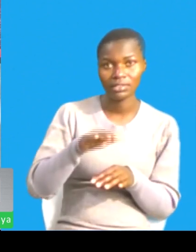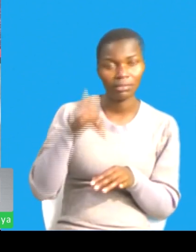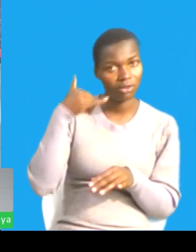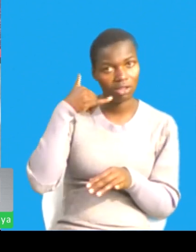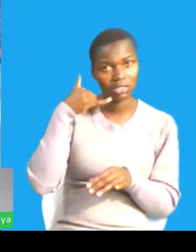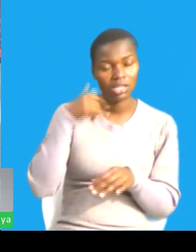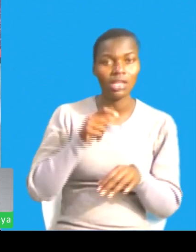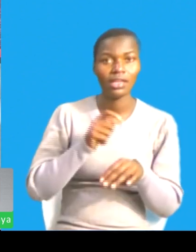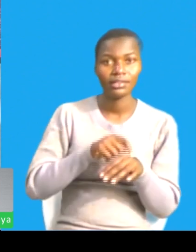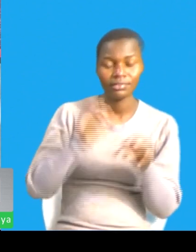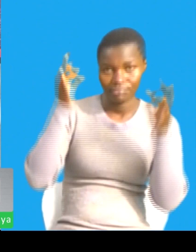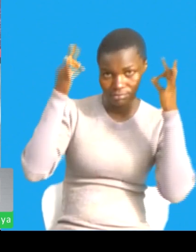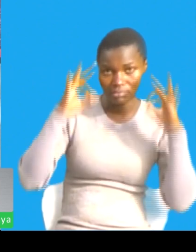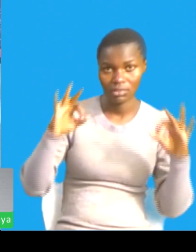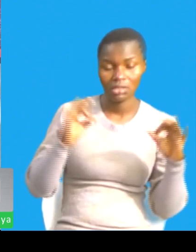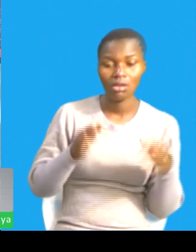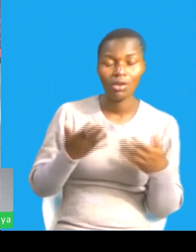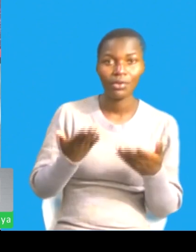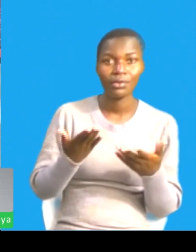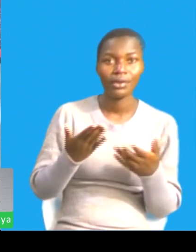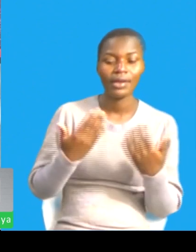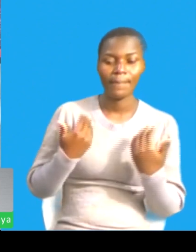when there is someone who is sick, they will